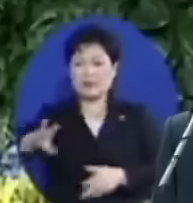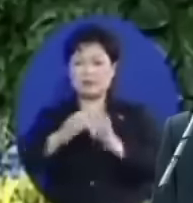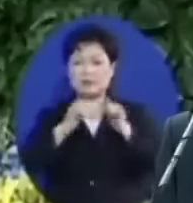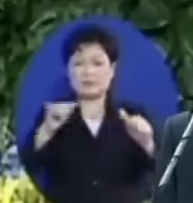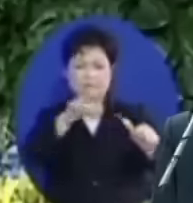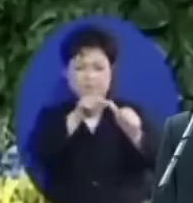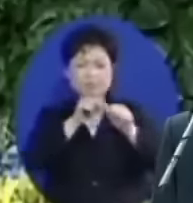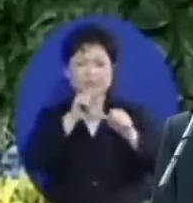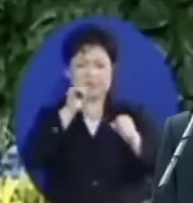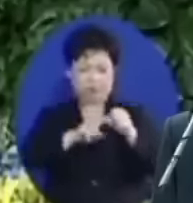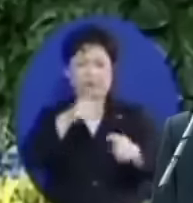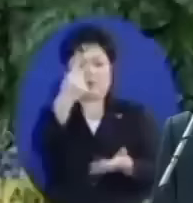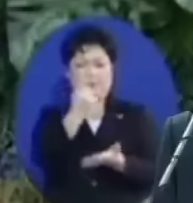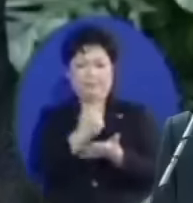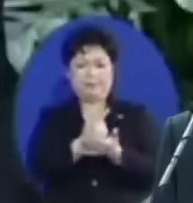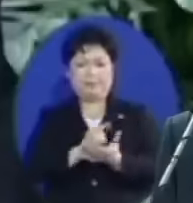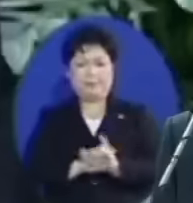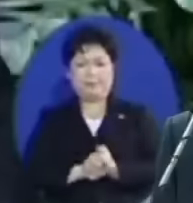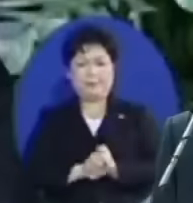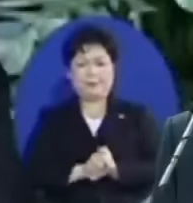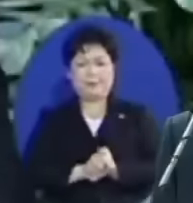구원하러 왔었습니다.